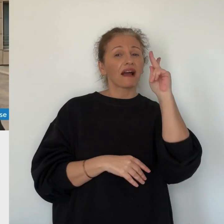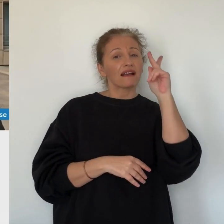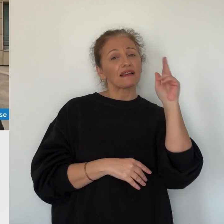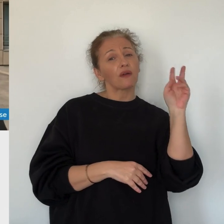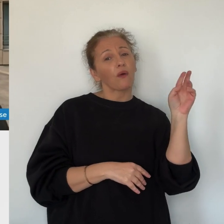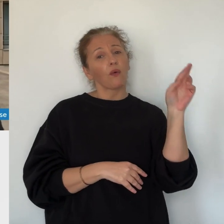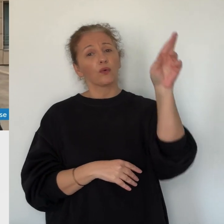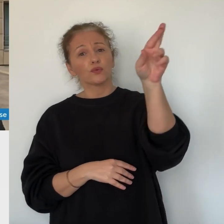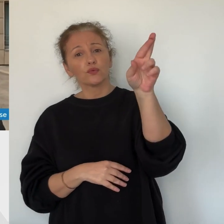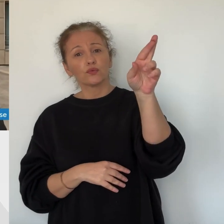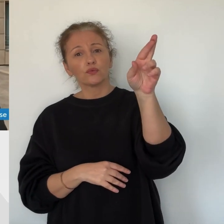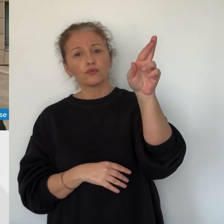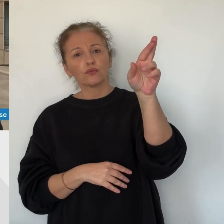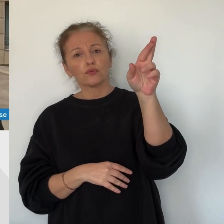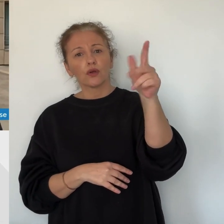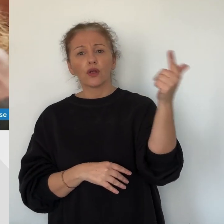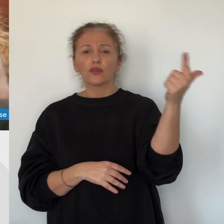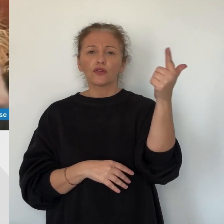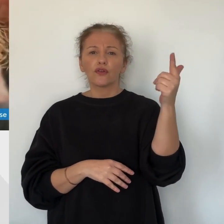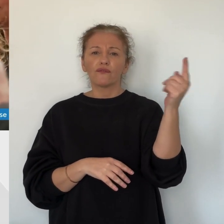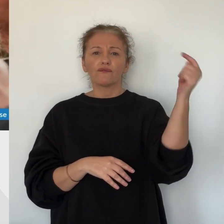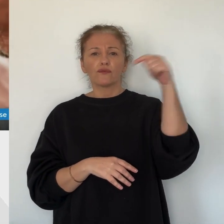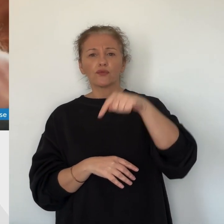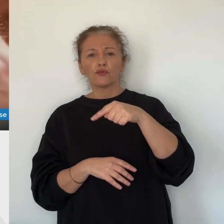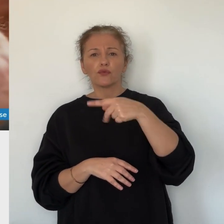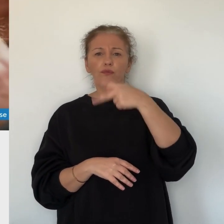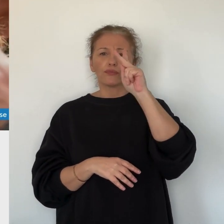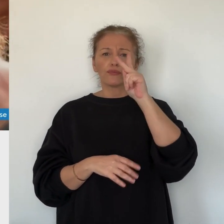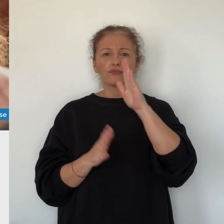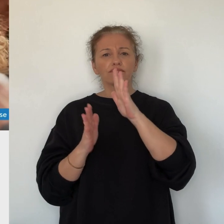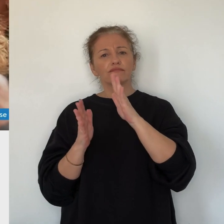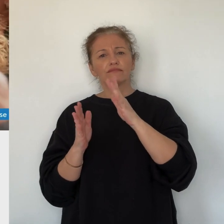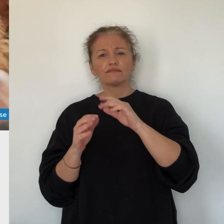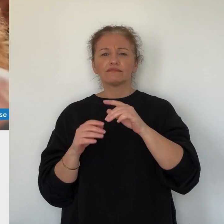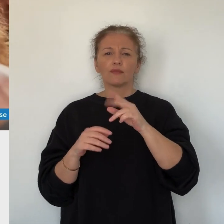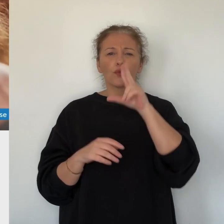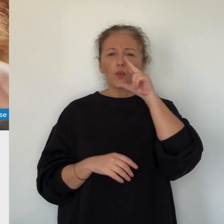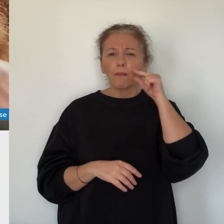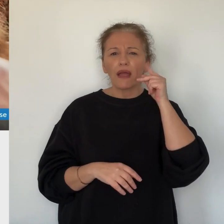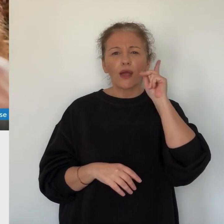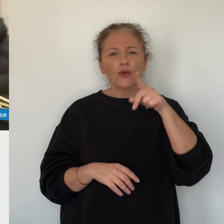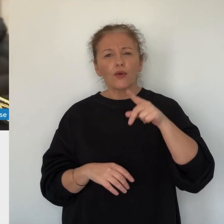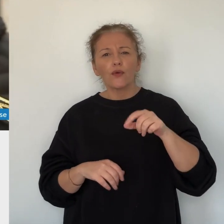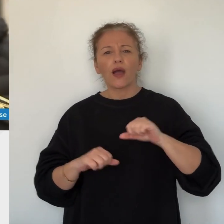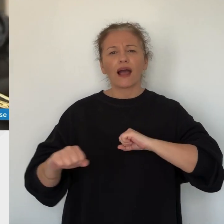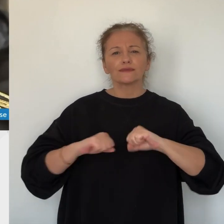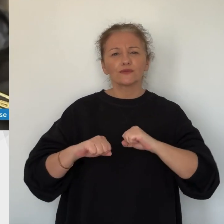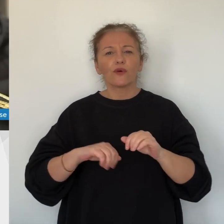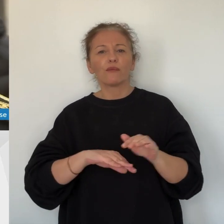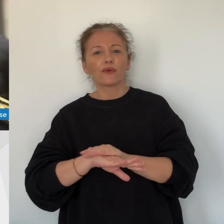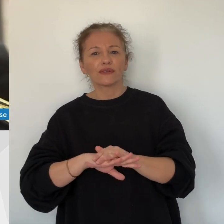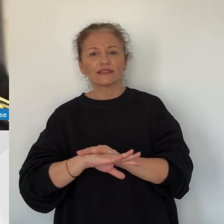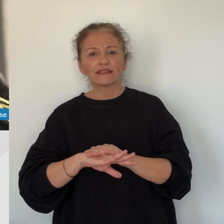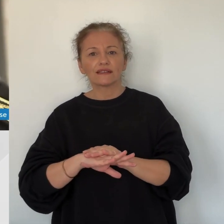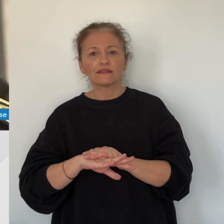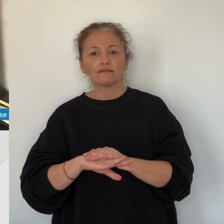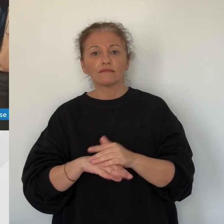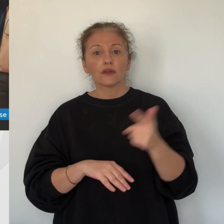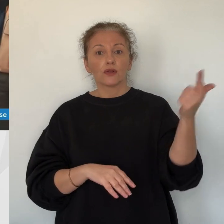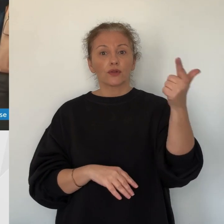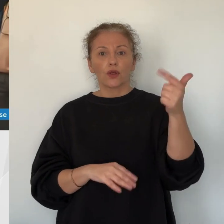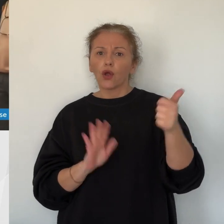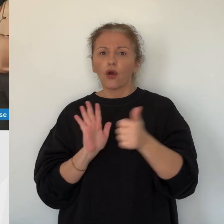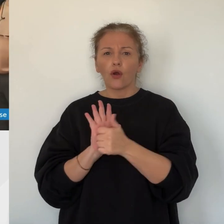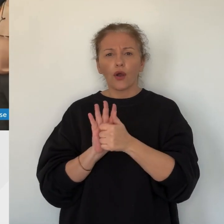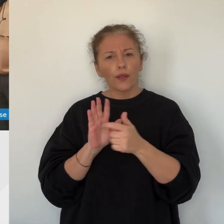des progrès à aller chercher encore. Aussitôt repartis à Paris, les locaux de l'étape, Catherine Vautrin et Laurent Marcangeli auront réalisé une visite